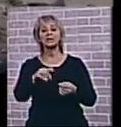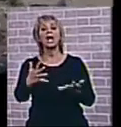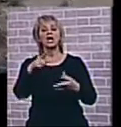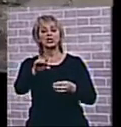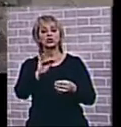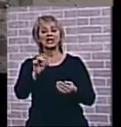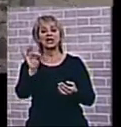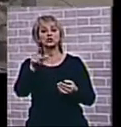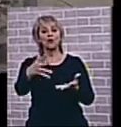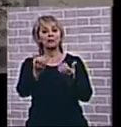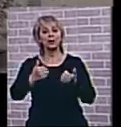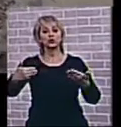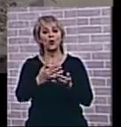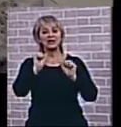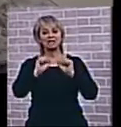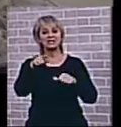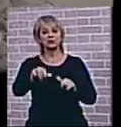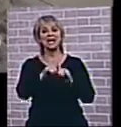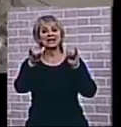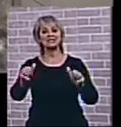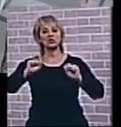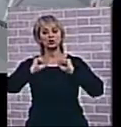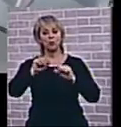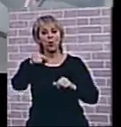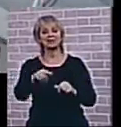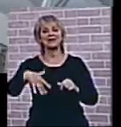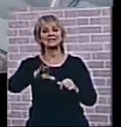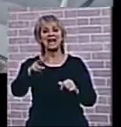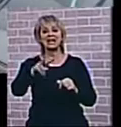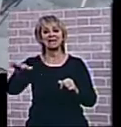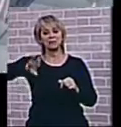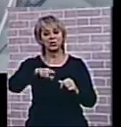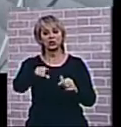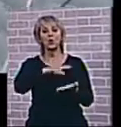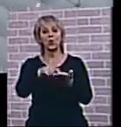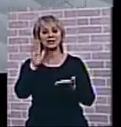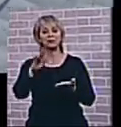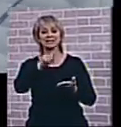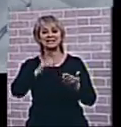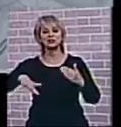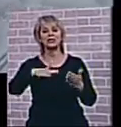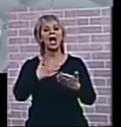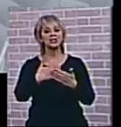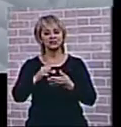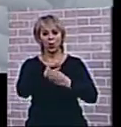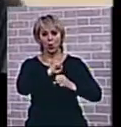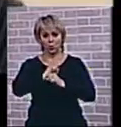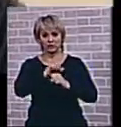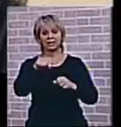Конечно, южная столица получает и новые возможности для развития спорта. Вся левобережная часть города станет зоной активного